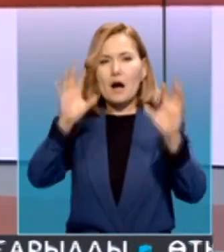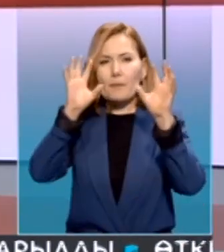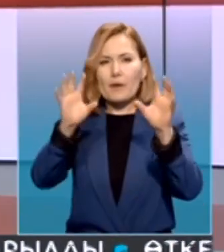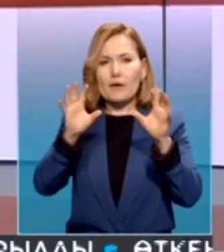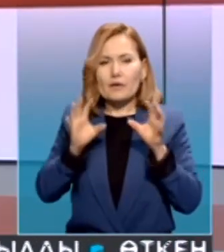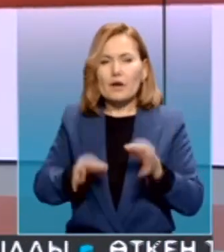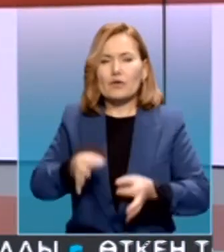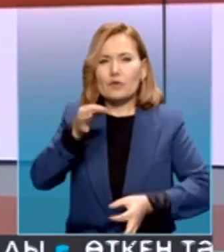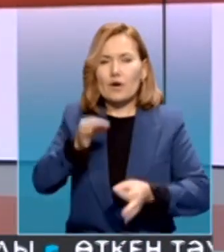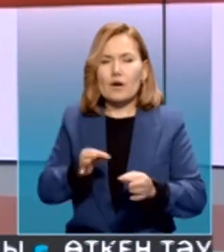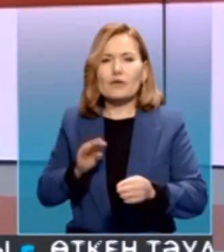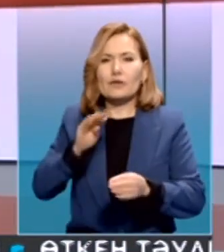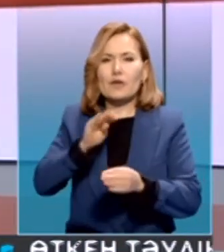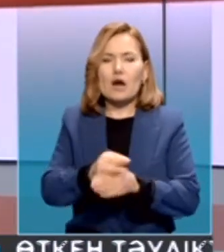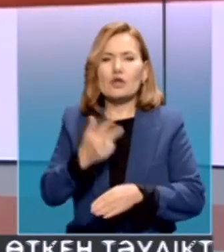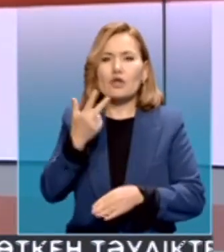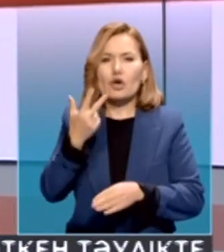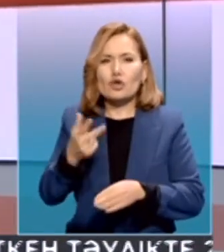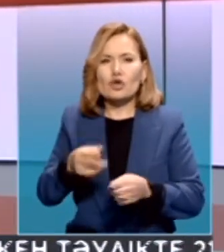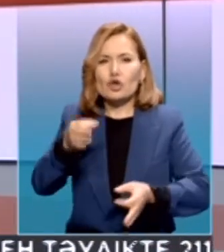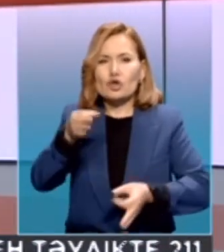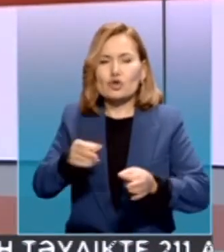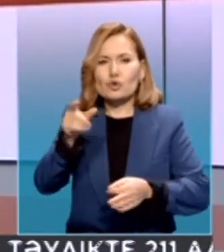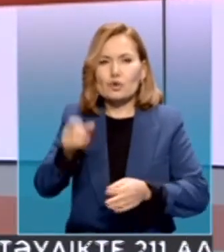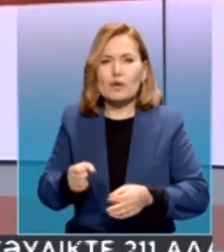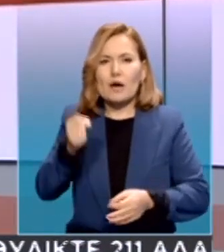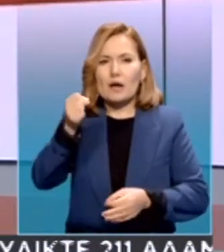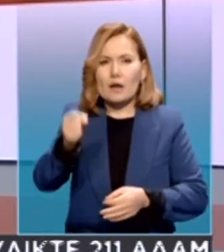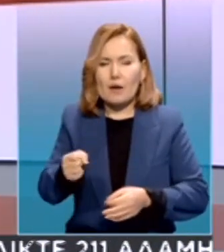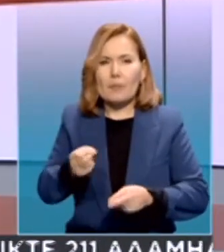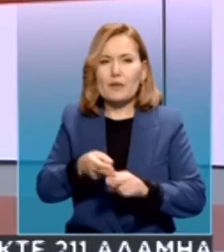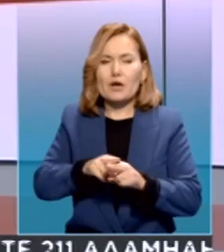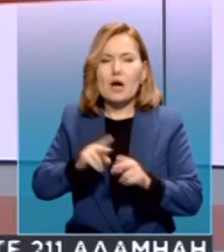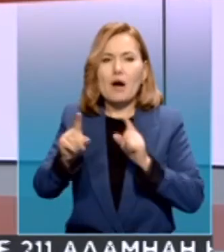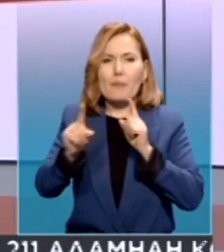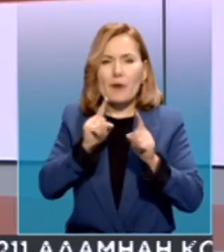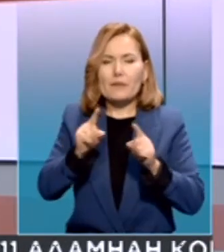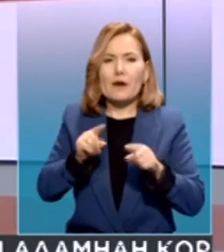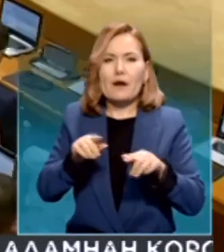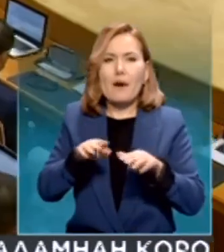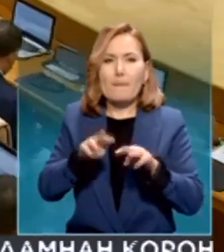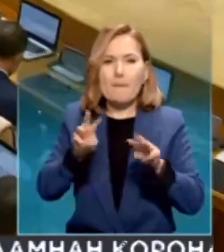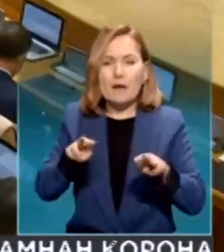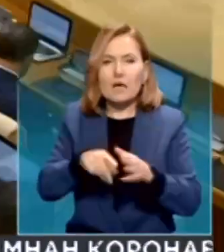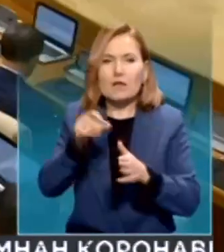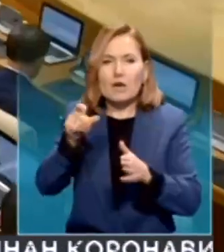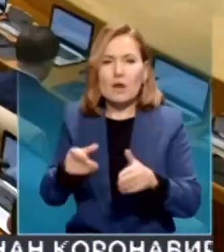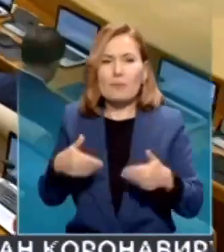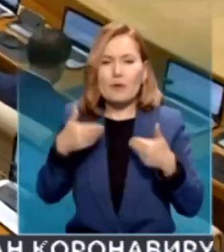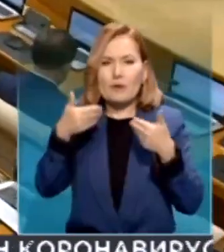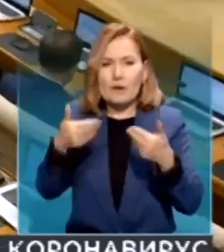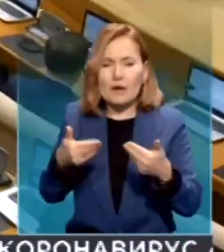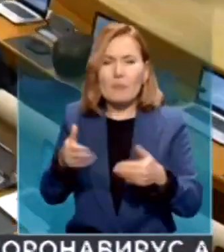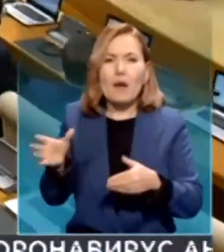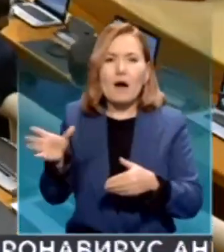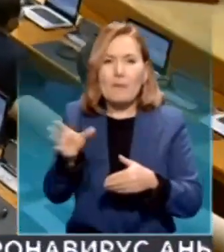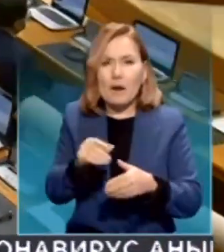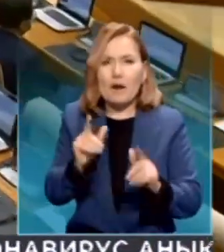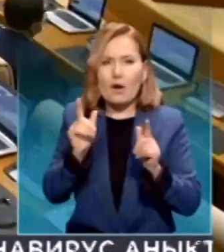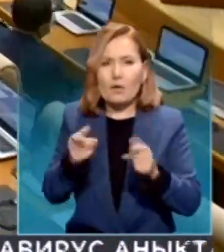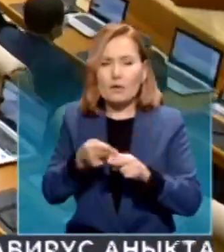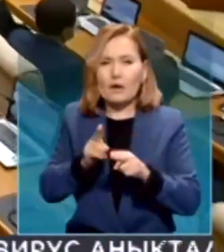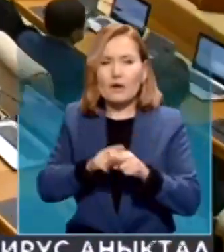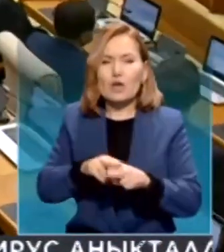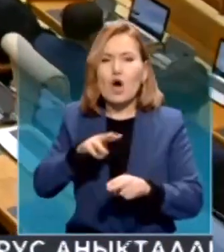Конституциялық соттың тағы үш судьясы тағайындалды. Мәжілістің жалпы отырысында палата депутаттары ұсынылған кандидаттарды қолдады.